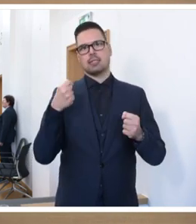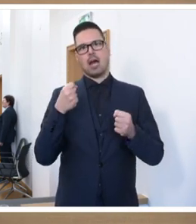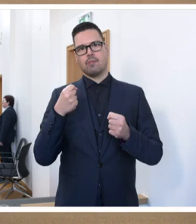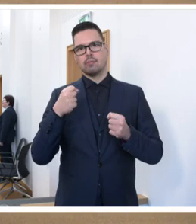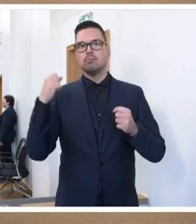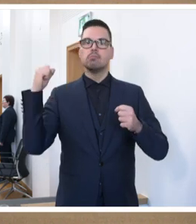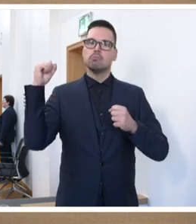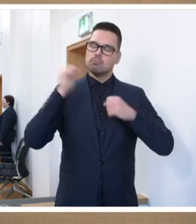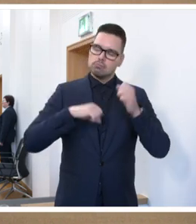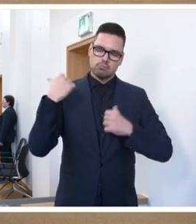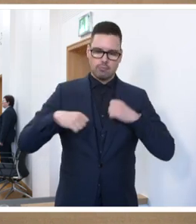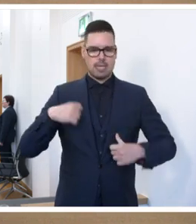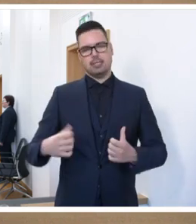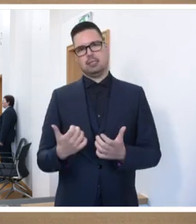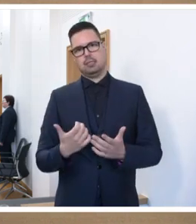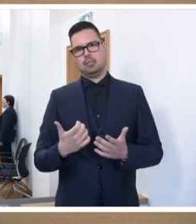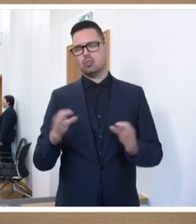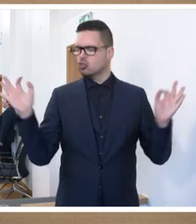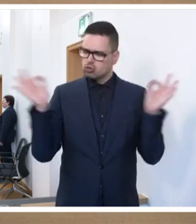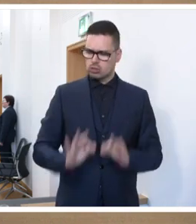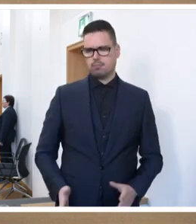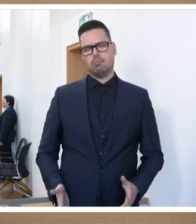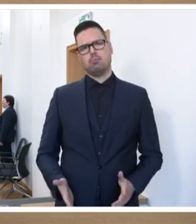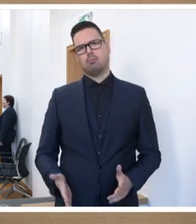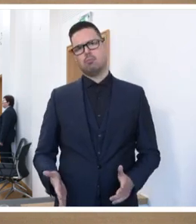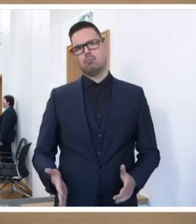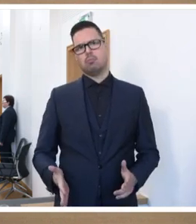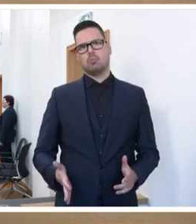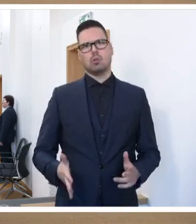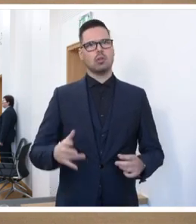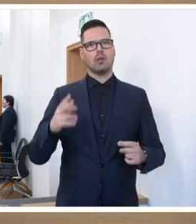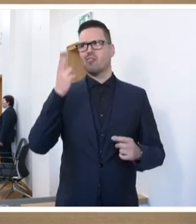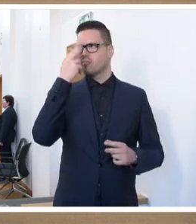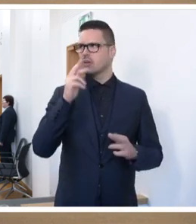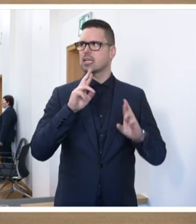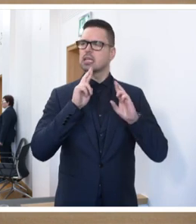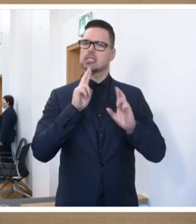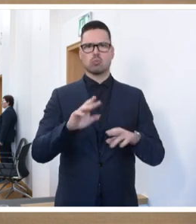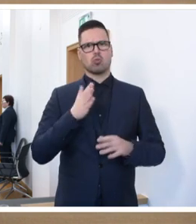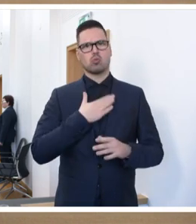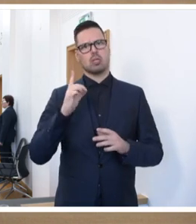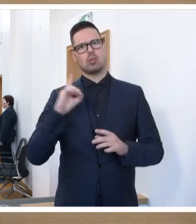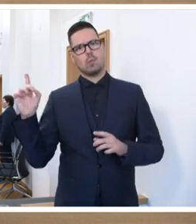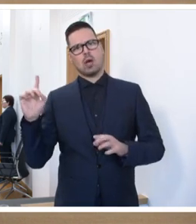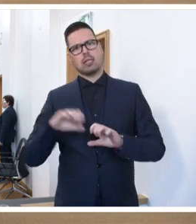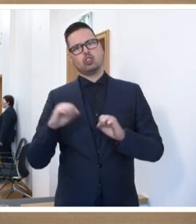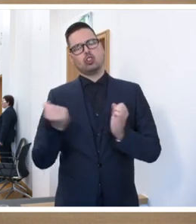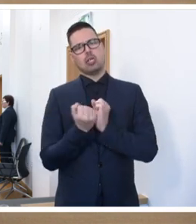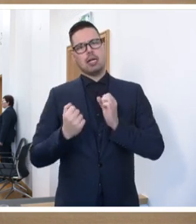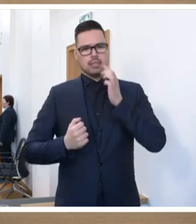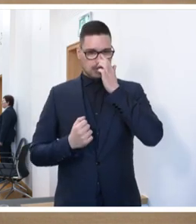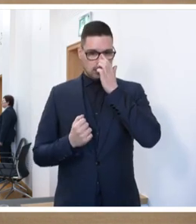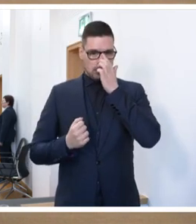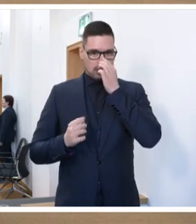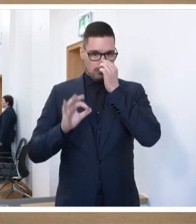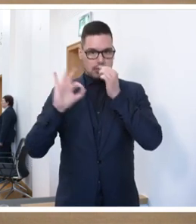Ausschreitungen und Angriffe auf Einsatzkräfte sind unsäglich und zeugen von fehlendem Respekt vor unserem demokratischen Rechtsstaat.